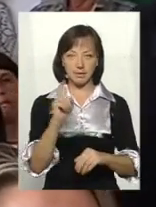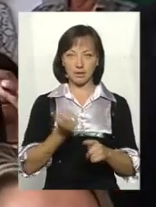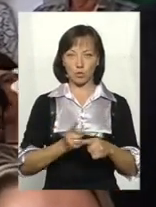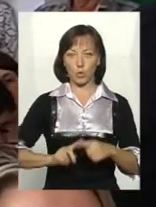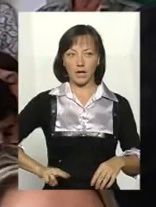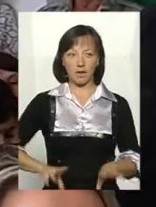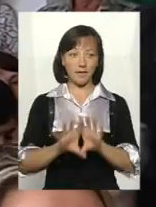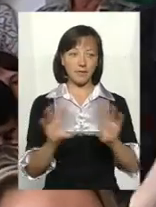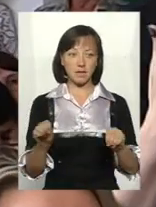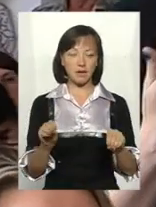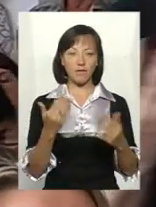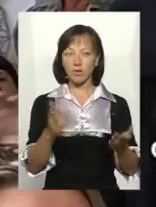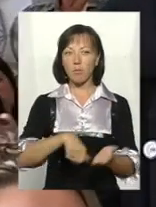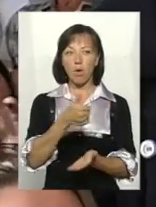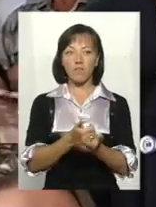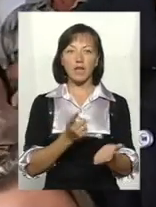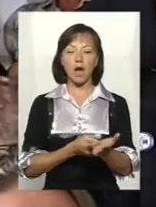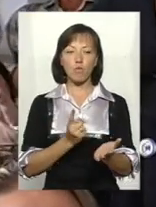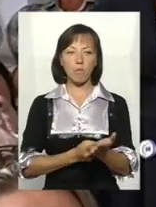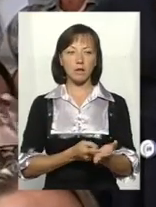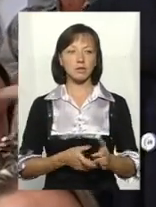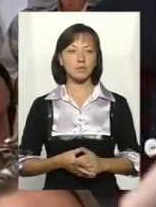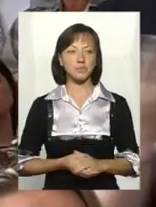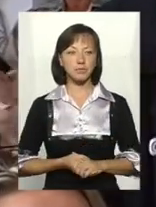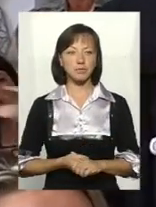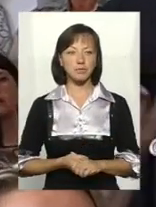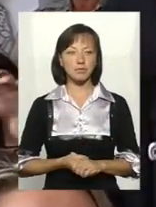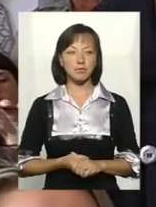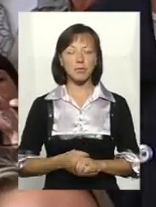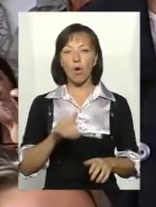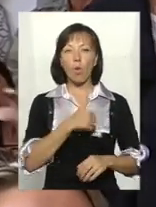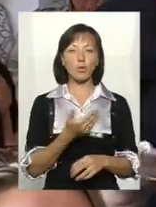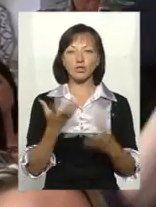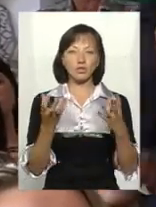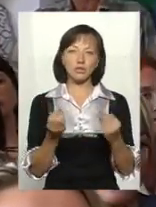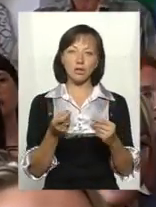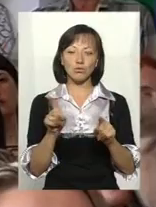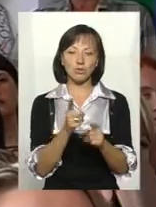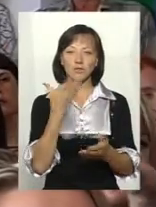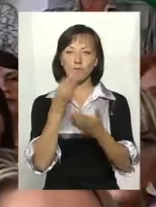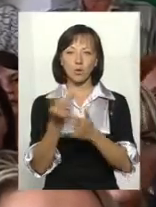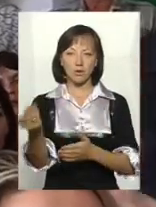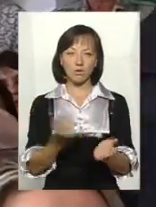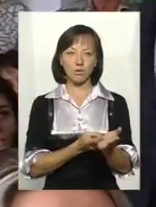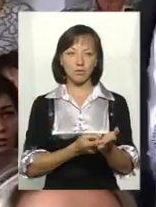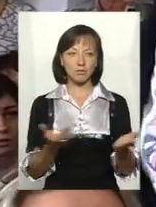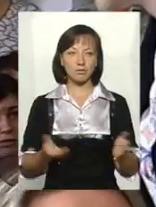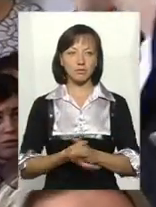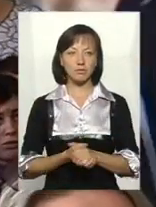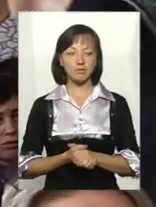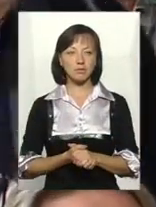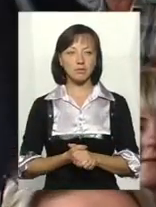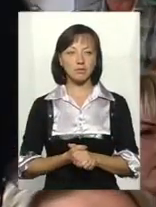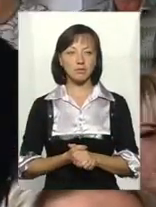директора. От і все. От вам головний аргумент. Хочете перекрити його чимось, якимись посадами там? Права вона